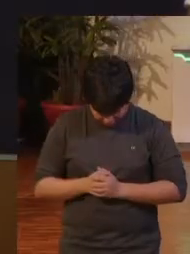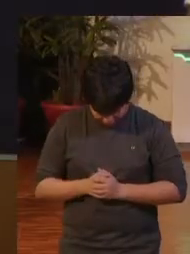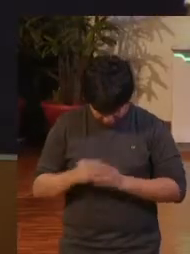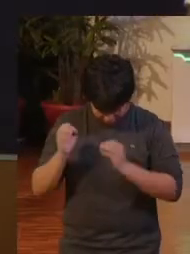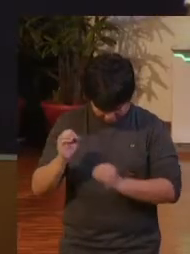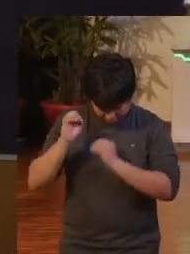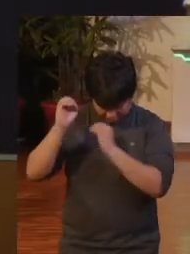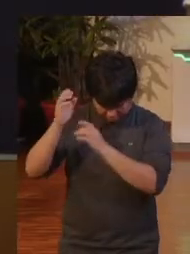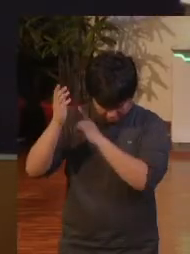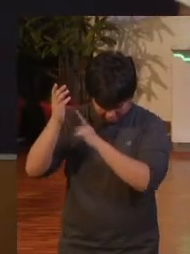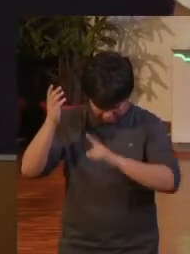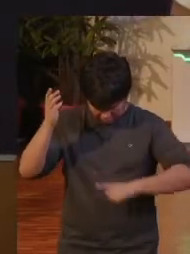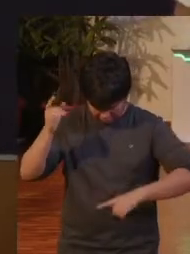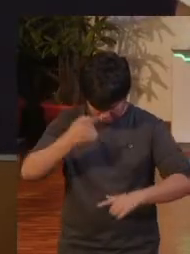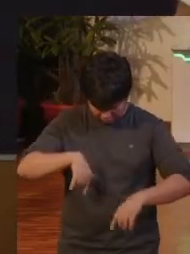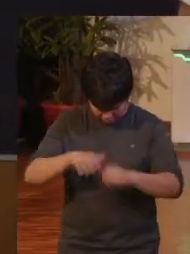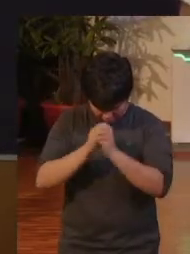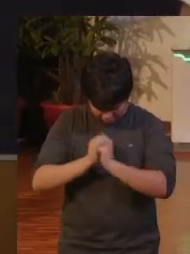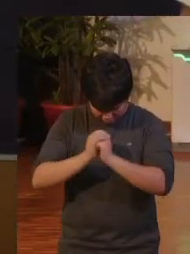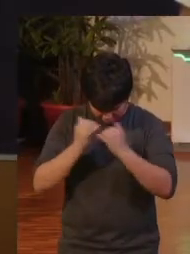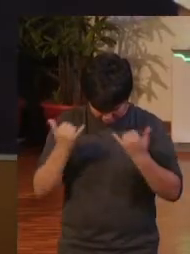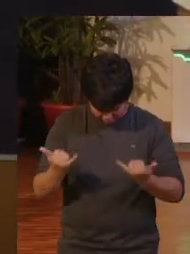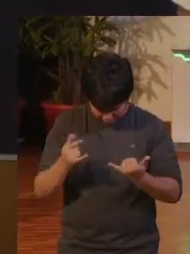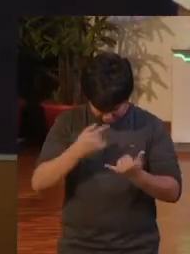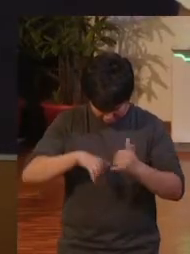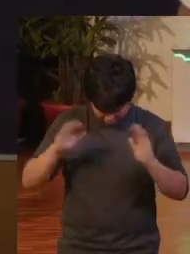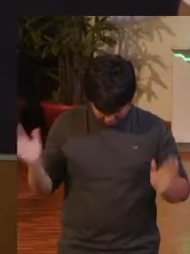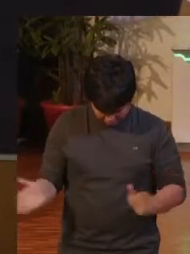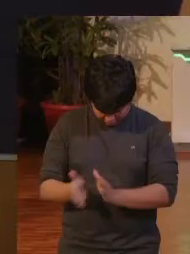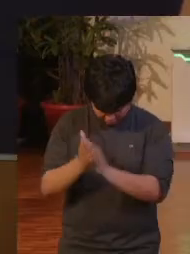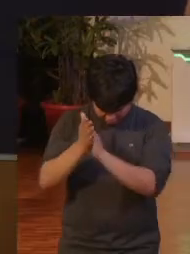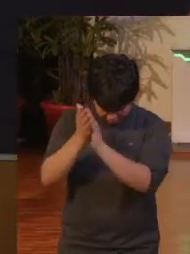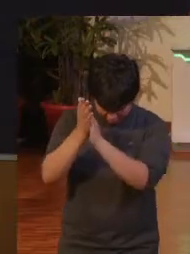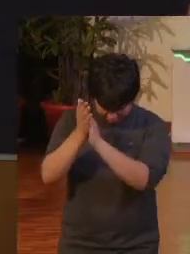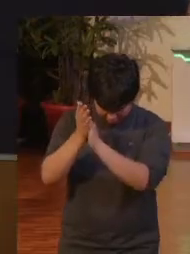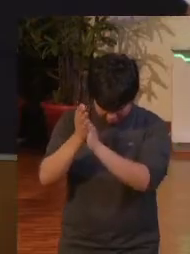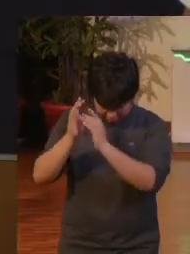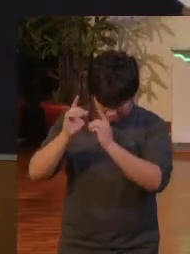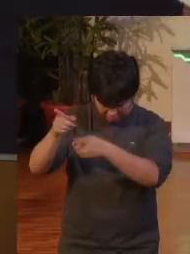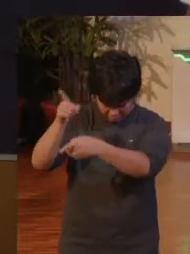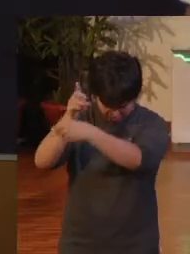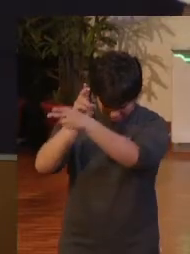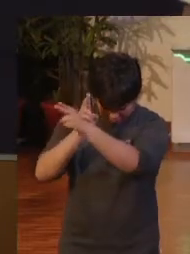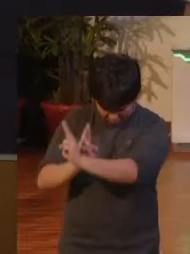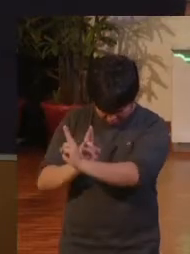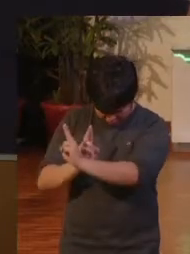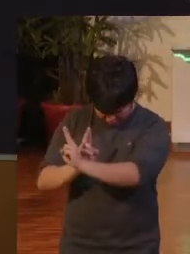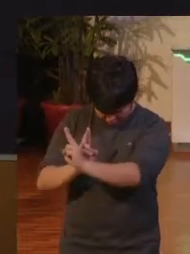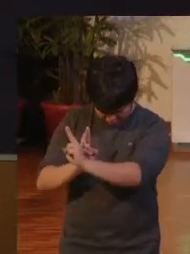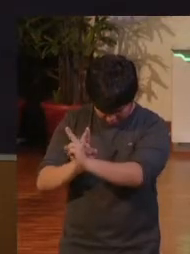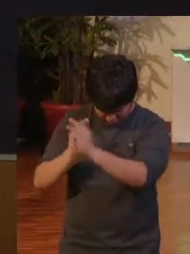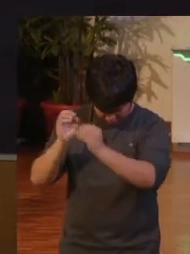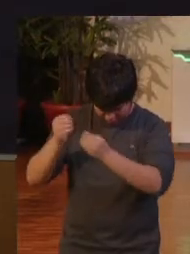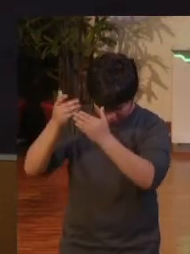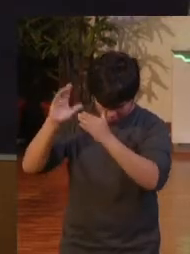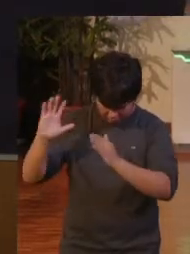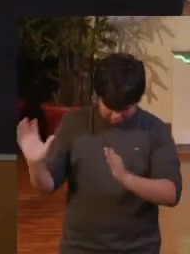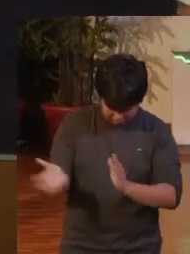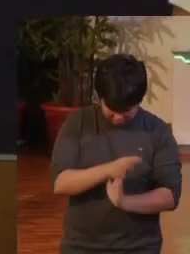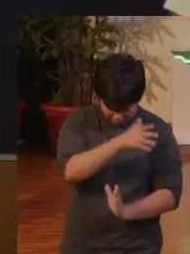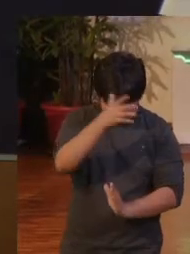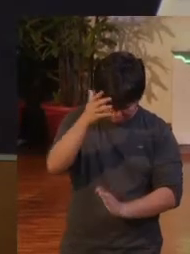Alay po namin sa inyo ang pagsambang ito. Pinupuri ka po namin, dinadakila, niluluwalhati, O Diyos.